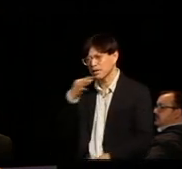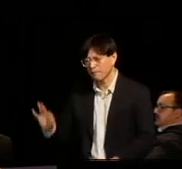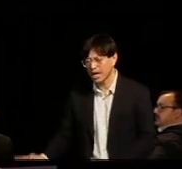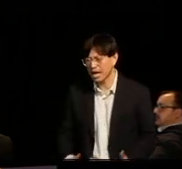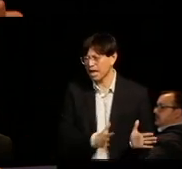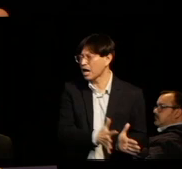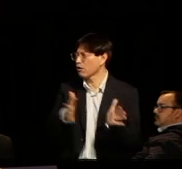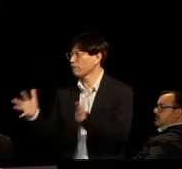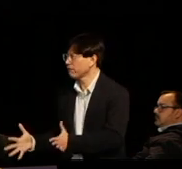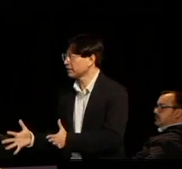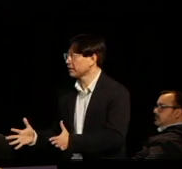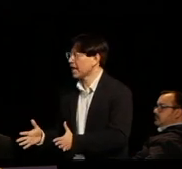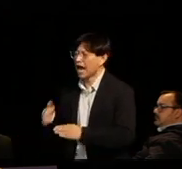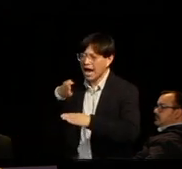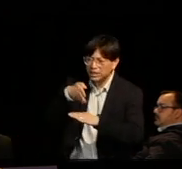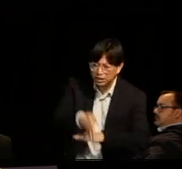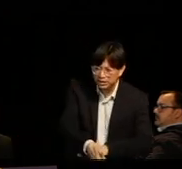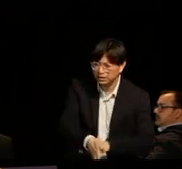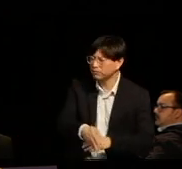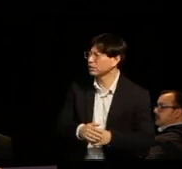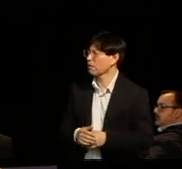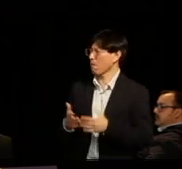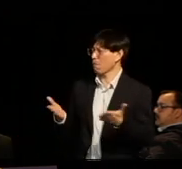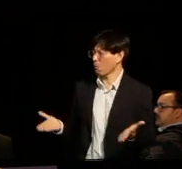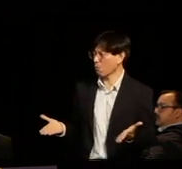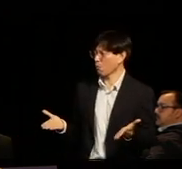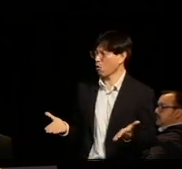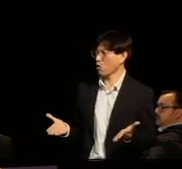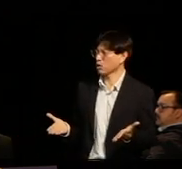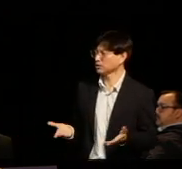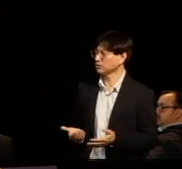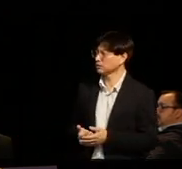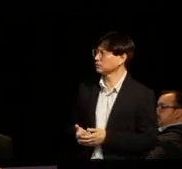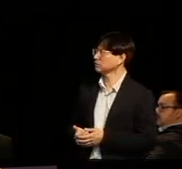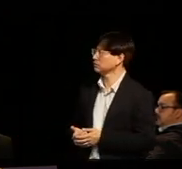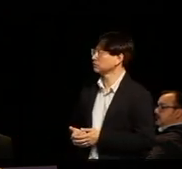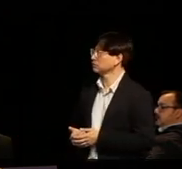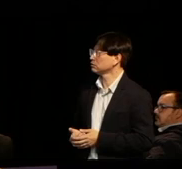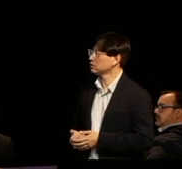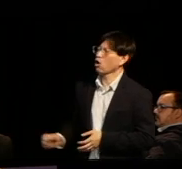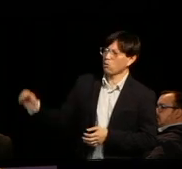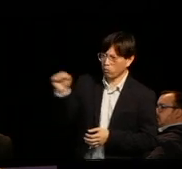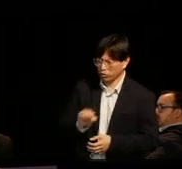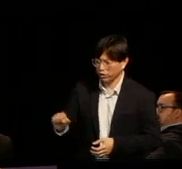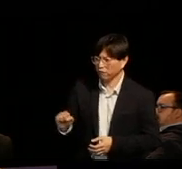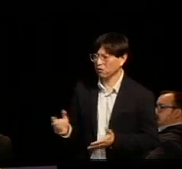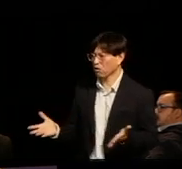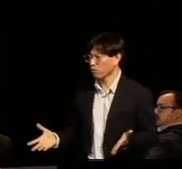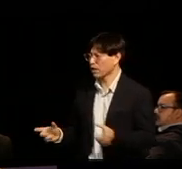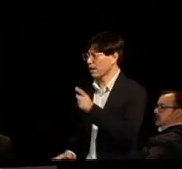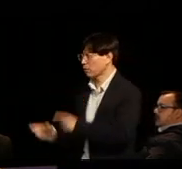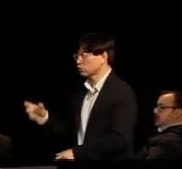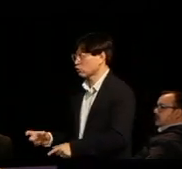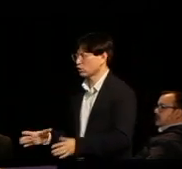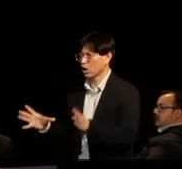accoglienti accessibili Poi però mi regolo Sulla base del singolo No per cui Magari